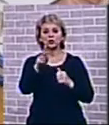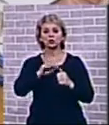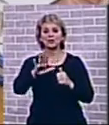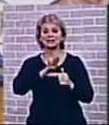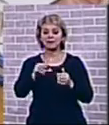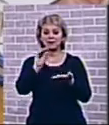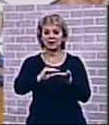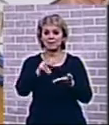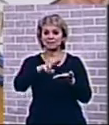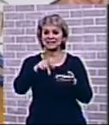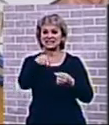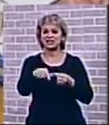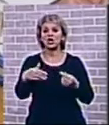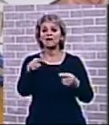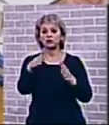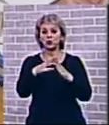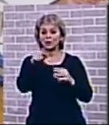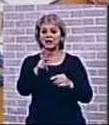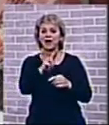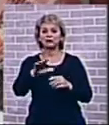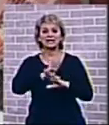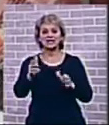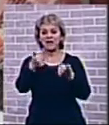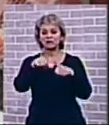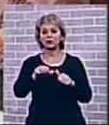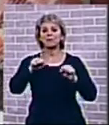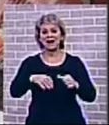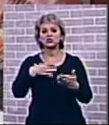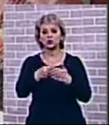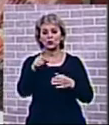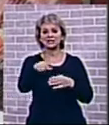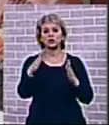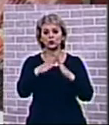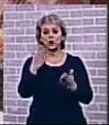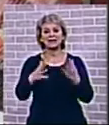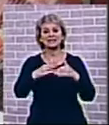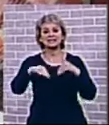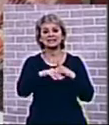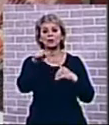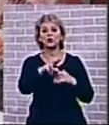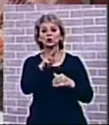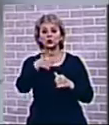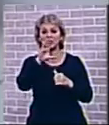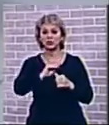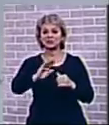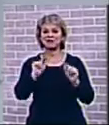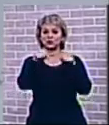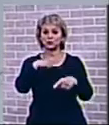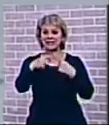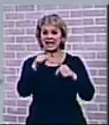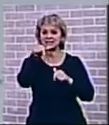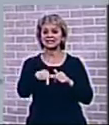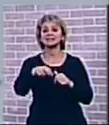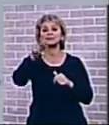не был прописан в сгоревшем жилье, у кого-то не оформлено право собственности на дом или землю, кто-то не успел вступить в